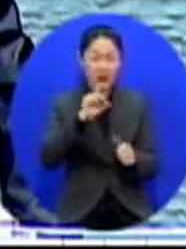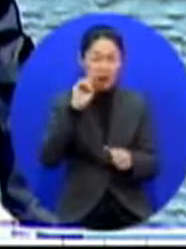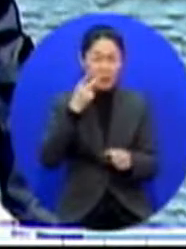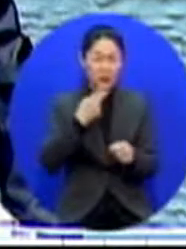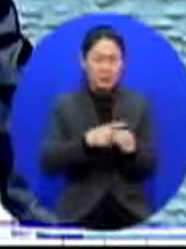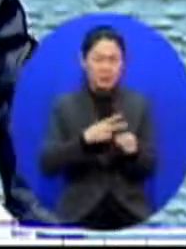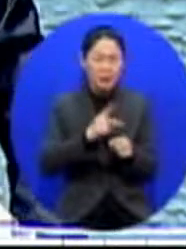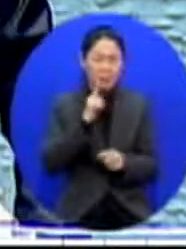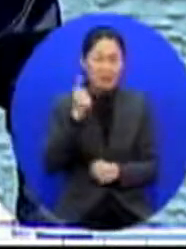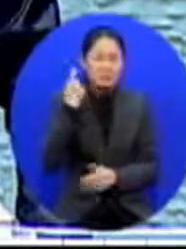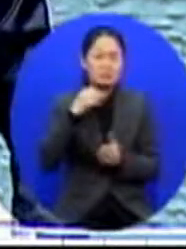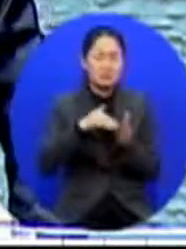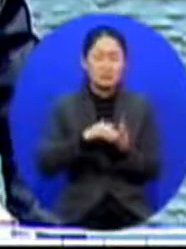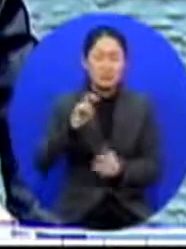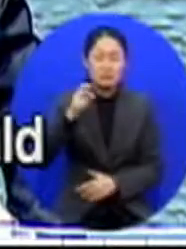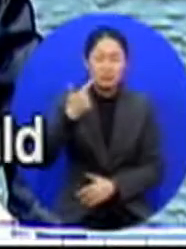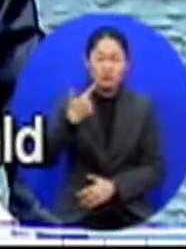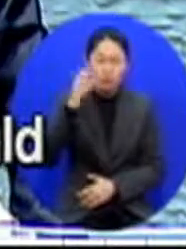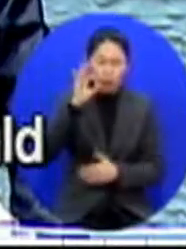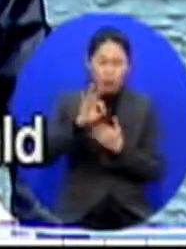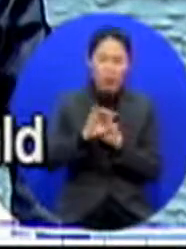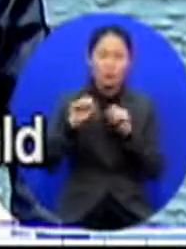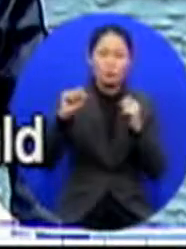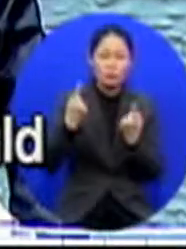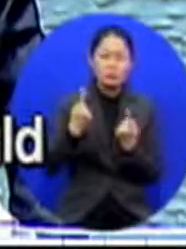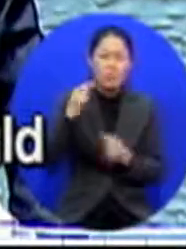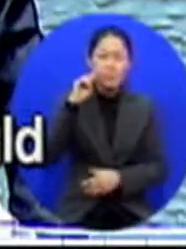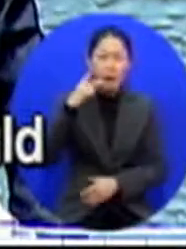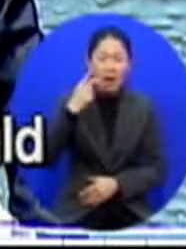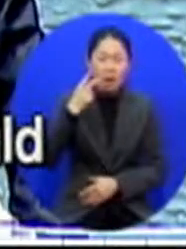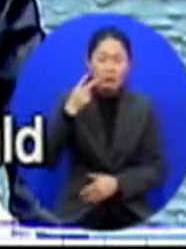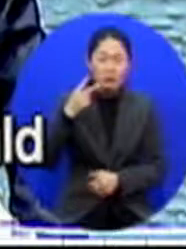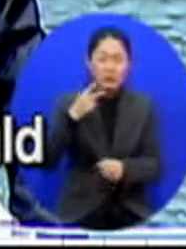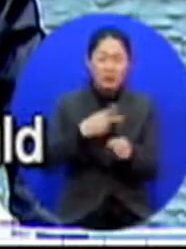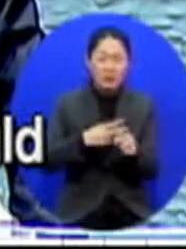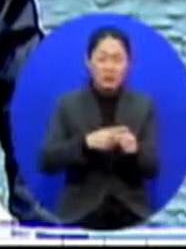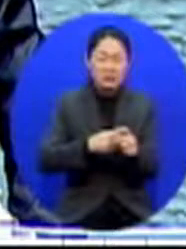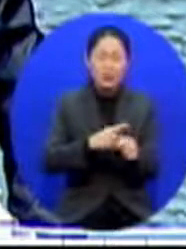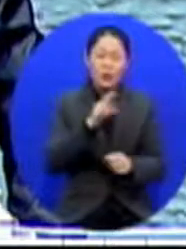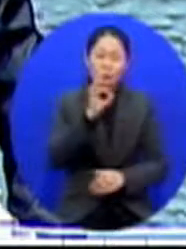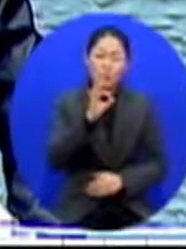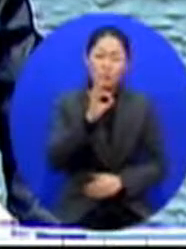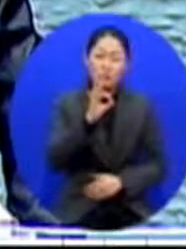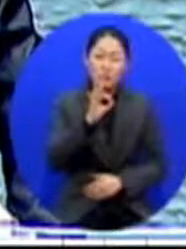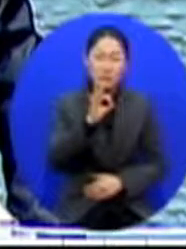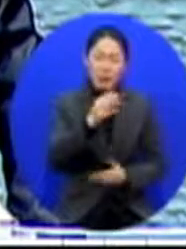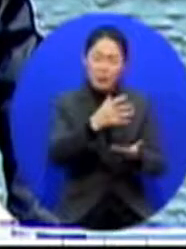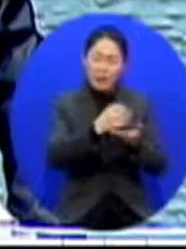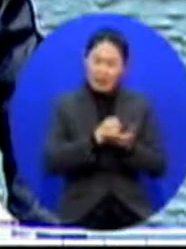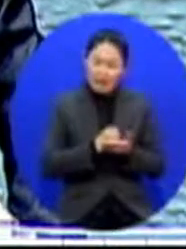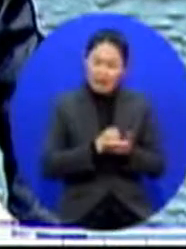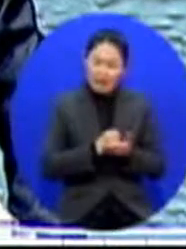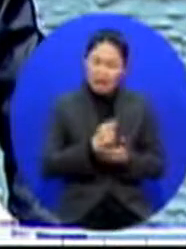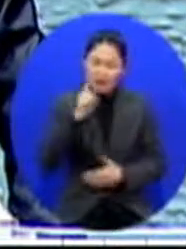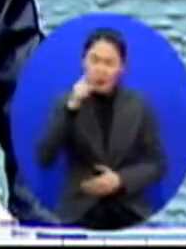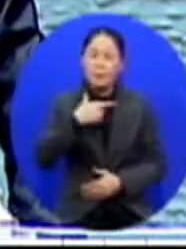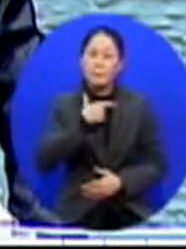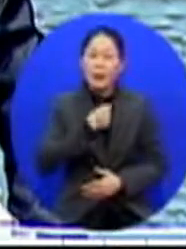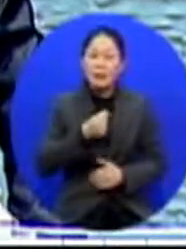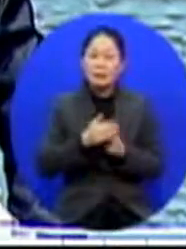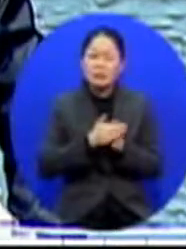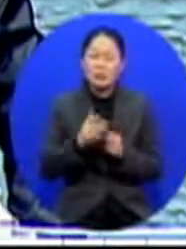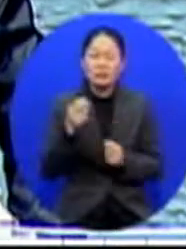듣습니다 26절에 보면 동시에 또 바울에게 서 돈을 받을까 바라는거 로 더 자주 불러 같이